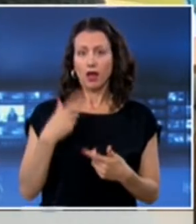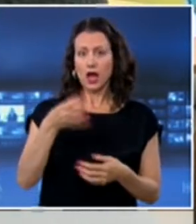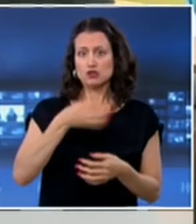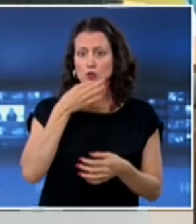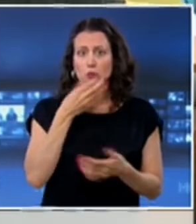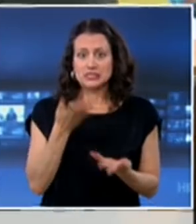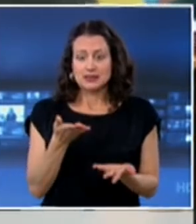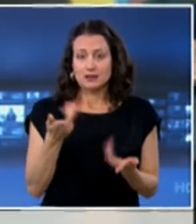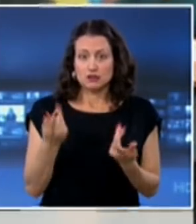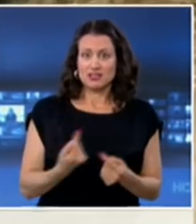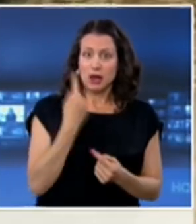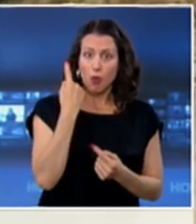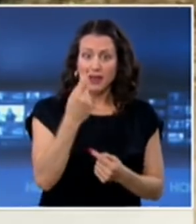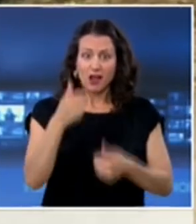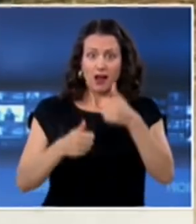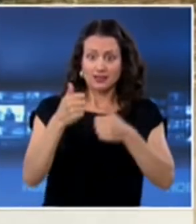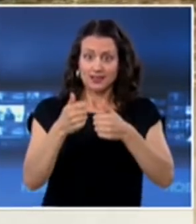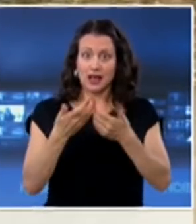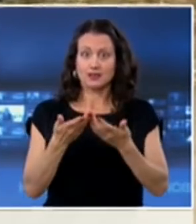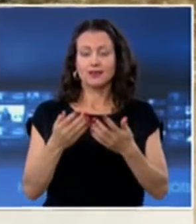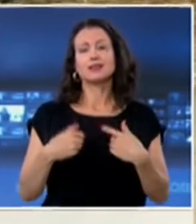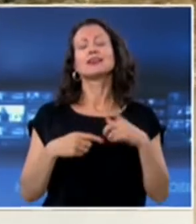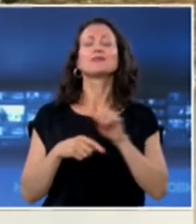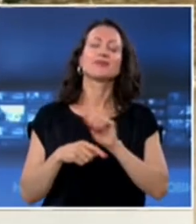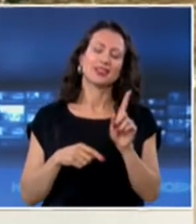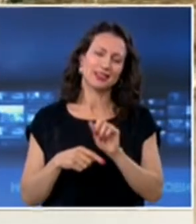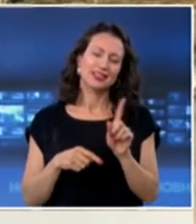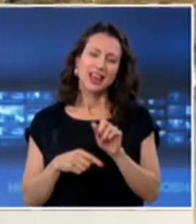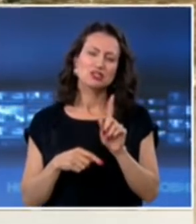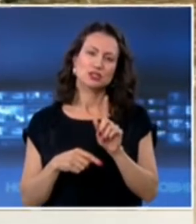осмели да излезе на тези избори? Не, че не са се